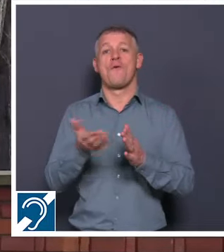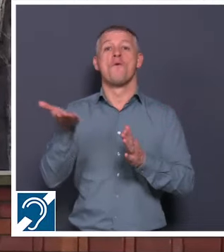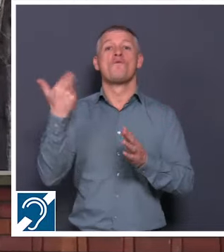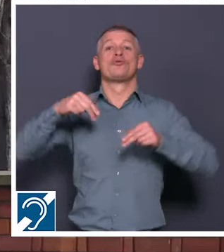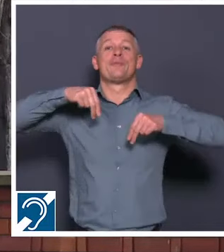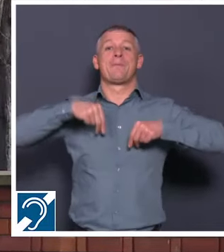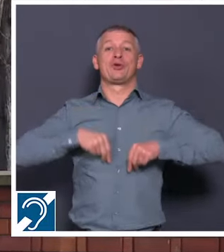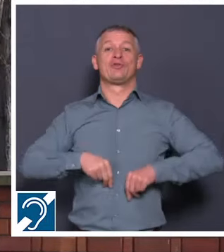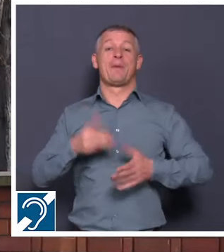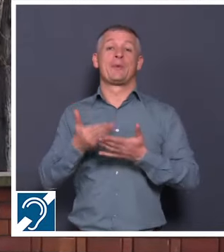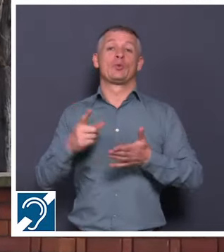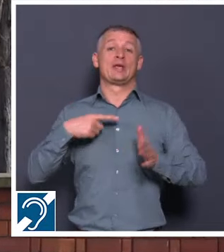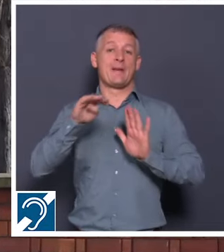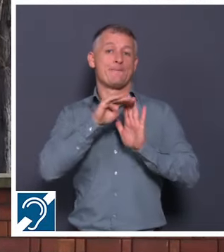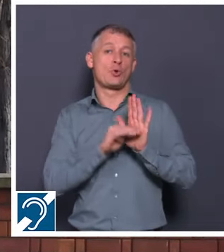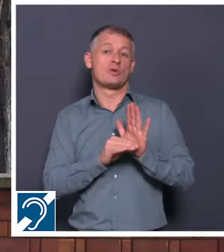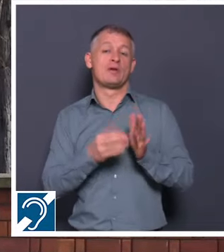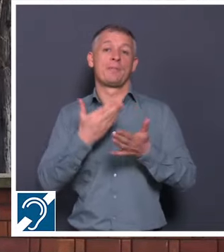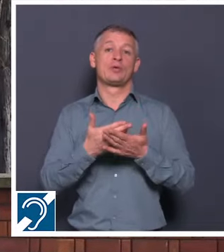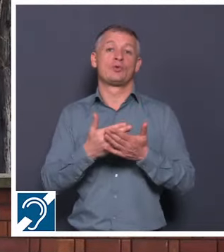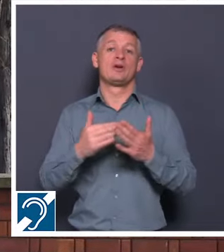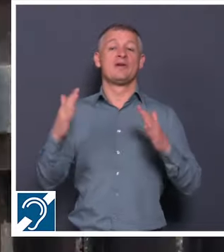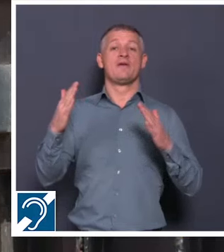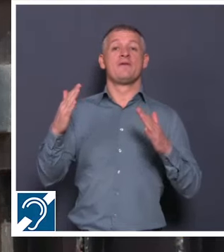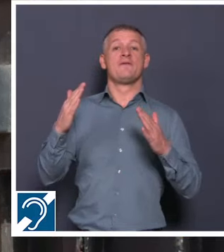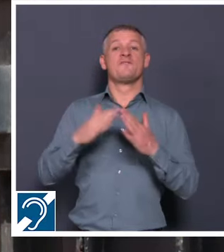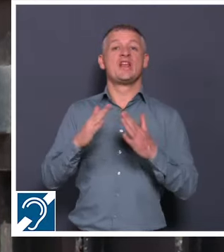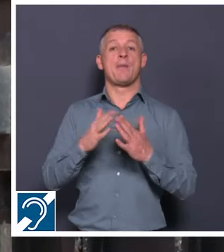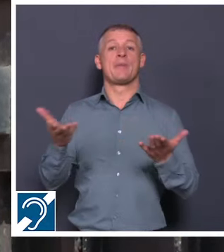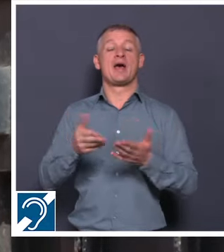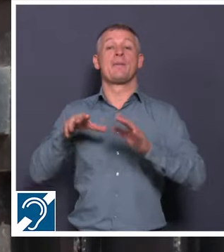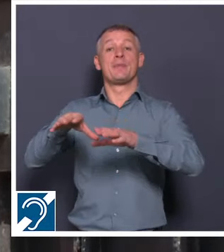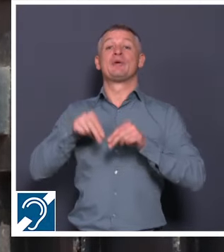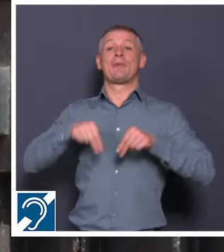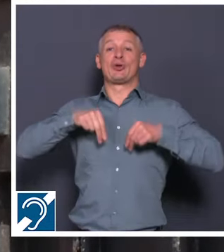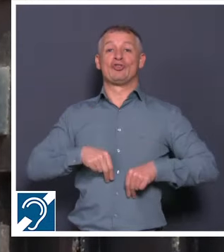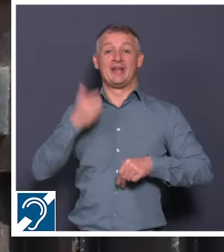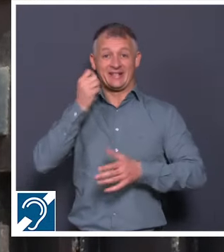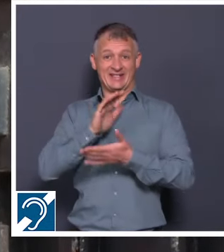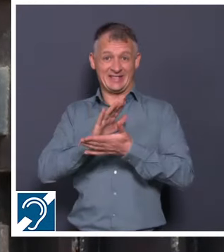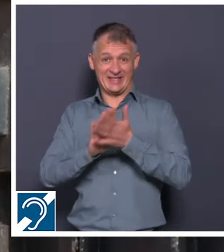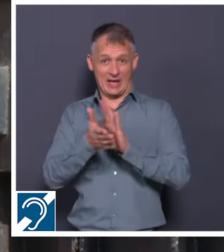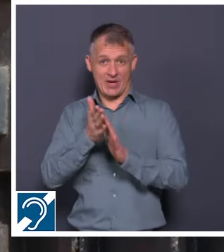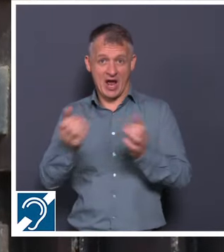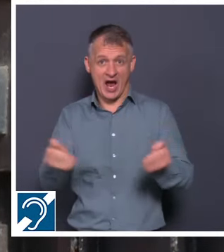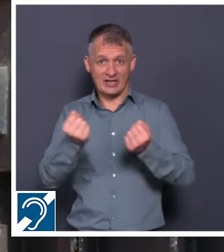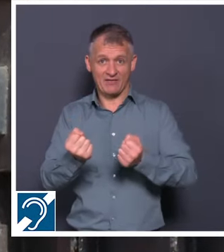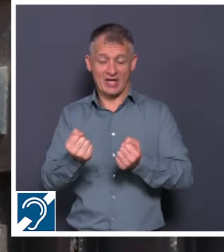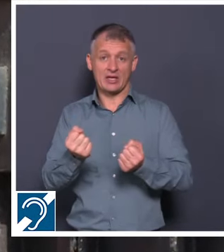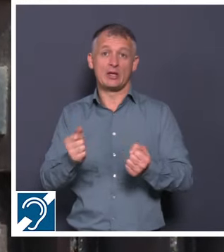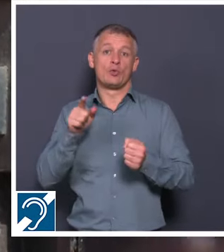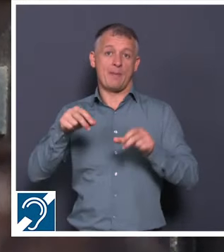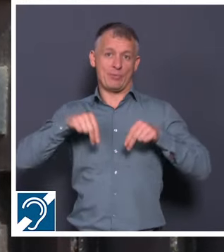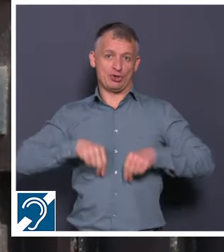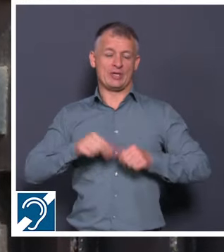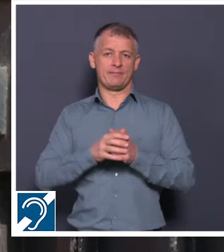președinte, pentru că sunt niște protocoale în ceea ce privește vila pe care o primește președintele când își încheie mandatul. Ei bine, în acel moment, Marcel